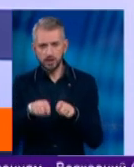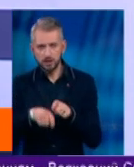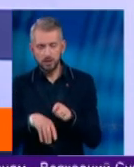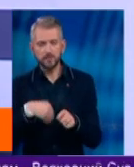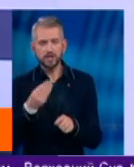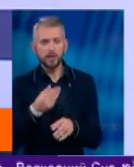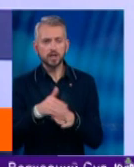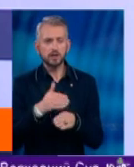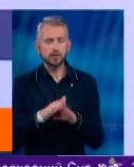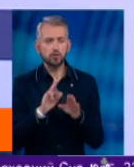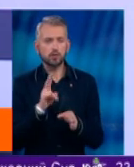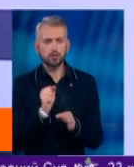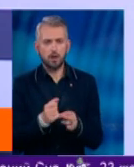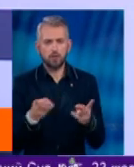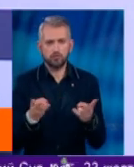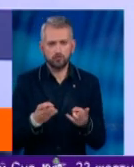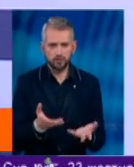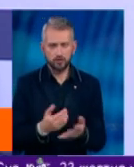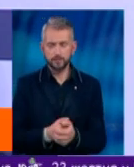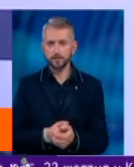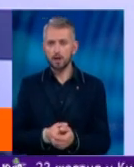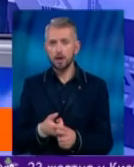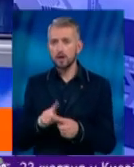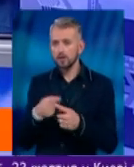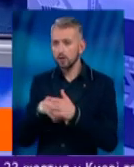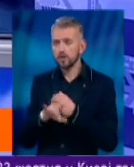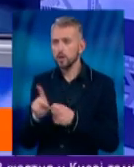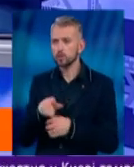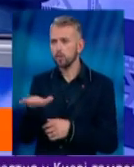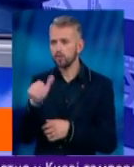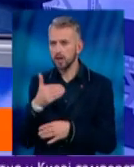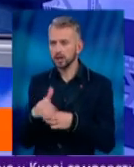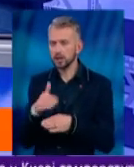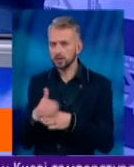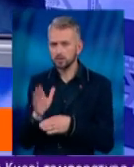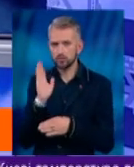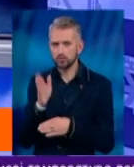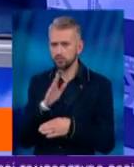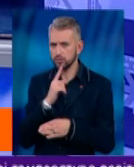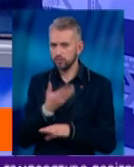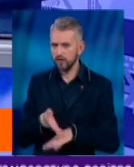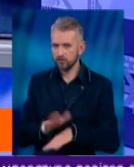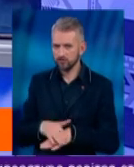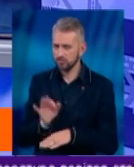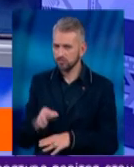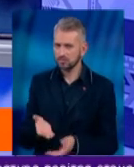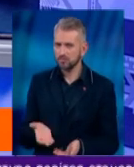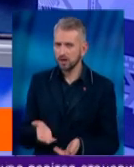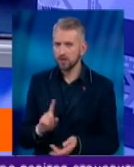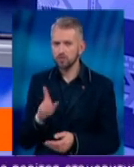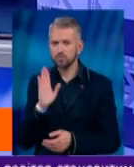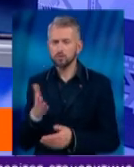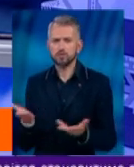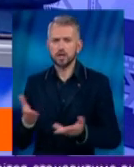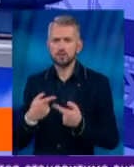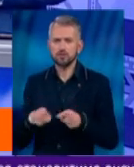видавати кредити тільки на цілесообразно. Ну, але ж це не означатиме, що взяти кредит стане значно складніше, що будуть